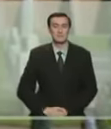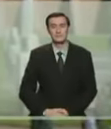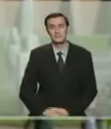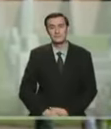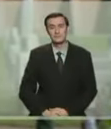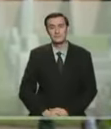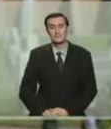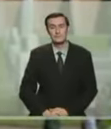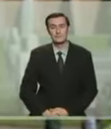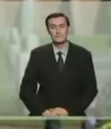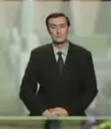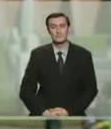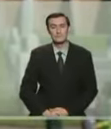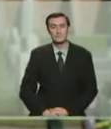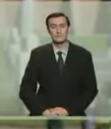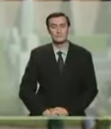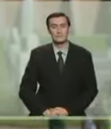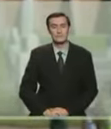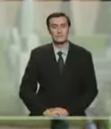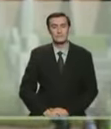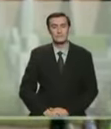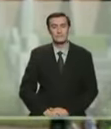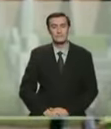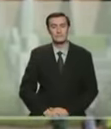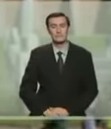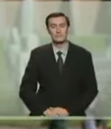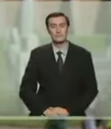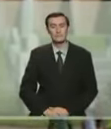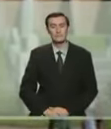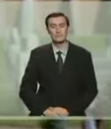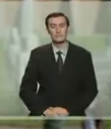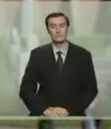Астаны Руслан Идрисов, Катерина Попкова, Ербулат Абишев, я Айдос Меделбеков, Хабар.